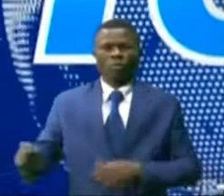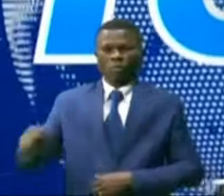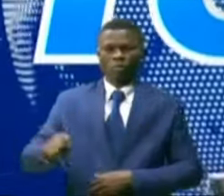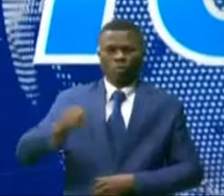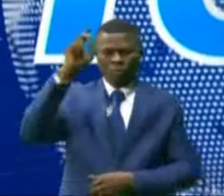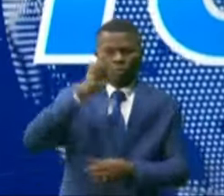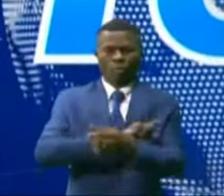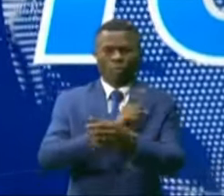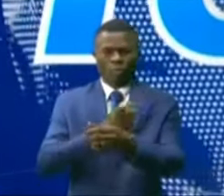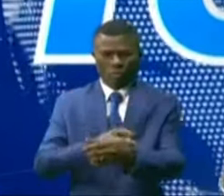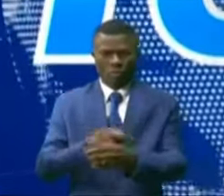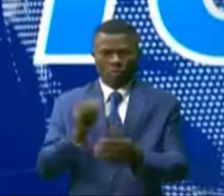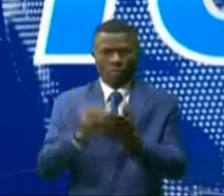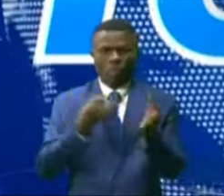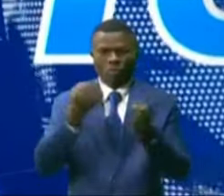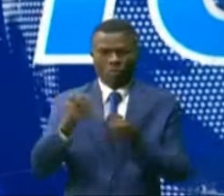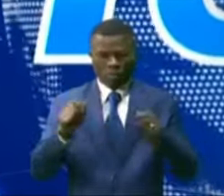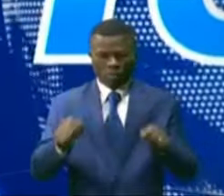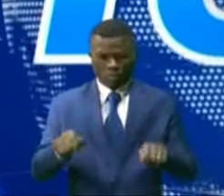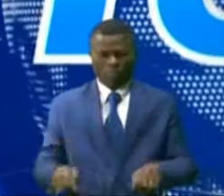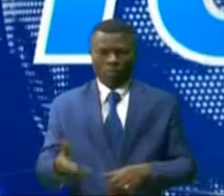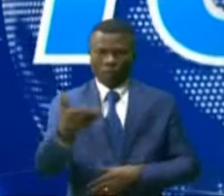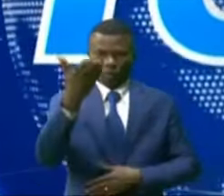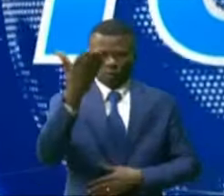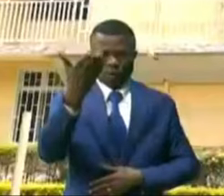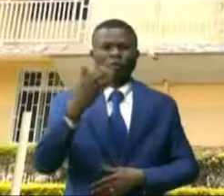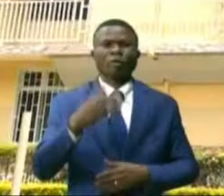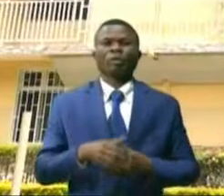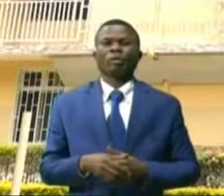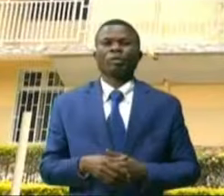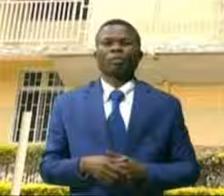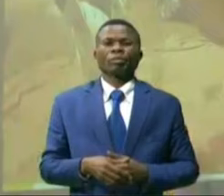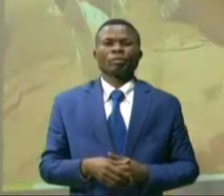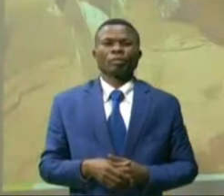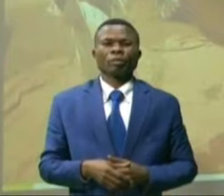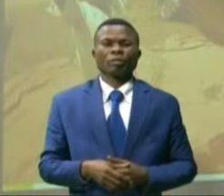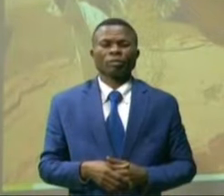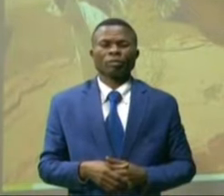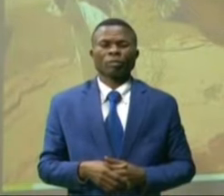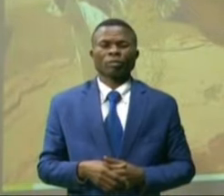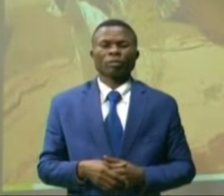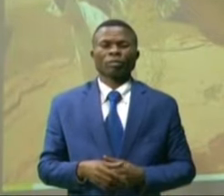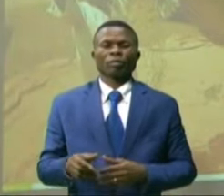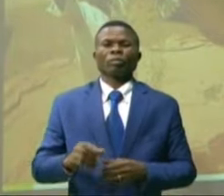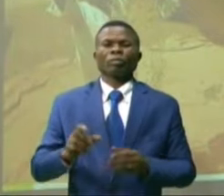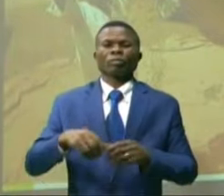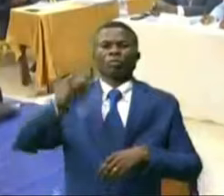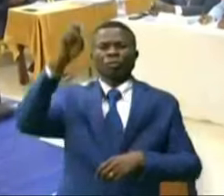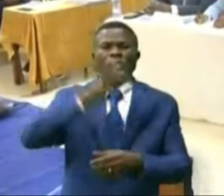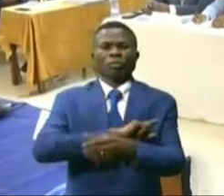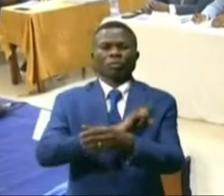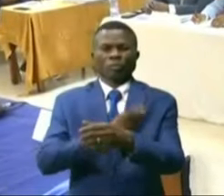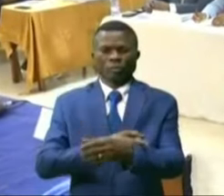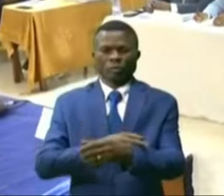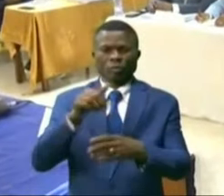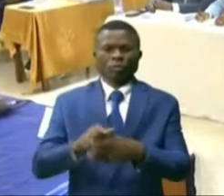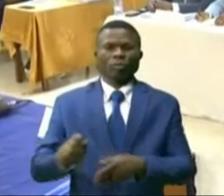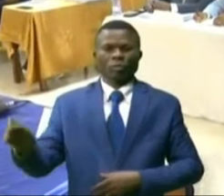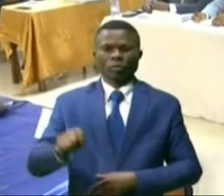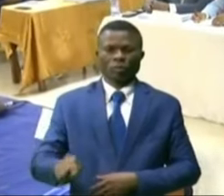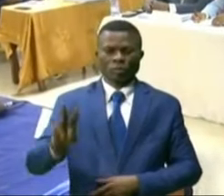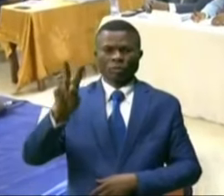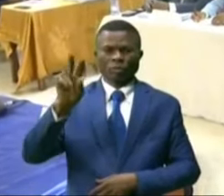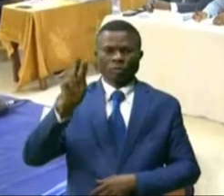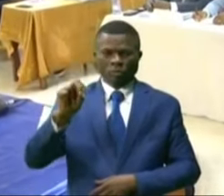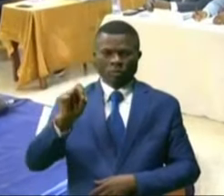Nord Kivu. Autre détail dans ce reportage. Plus de 34 000 ménages au Nord Kivu, précisément dans le territoire de